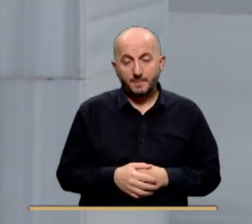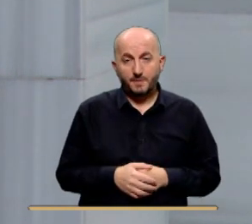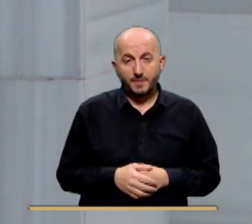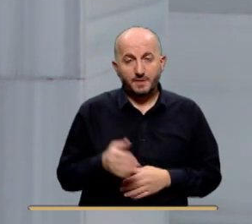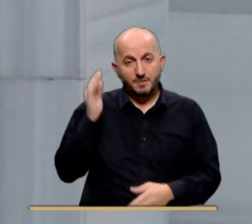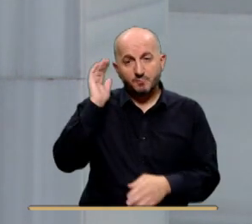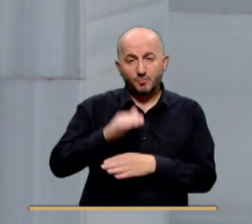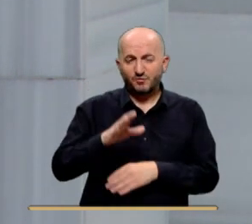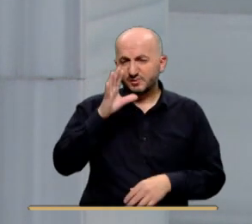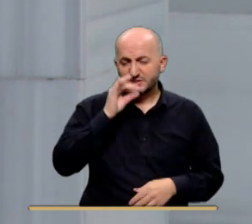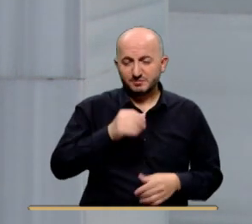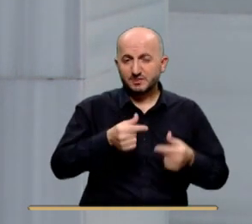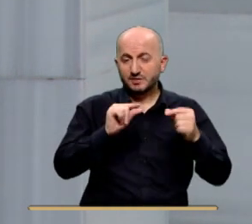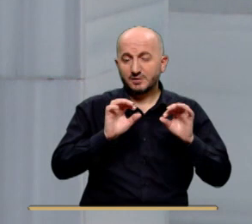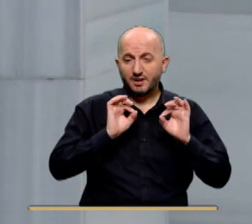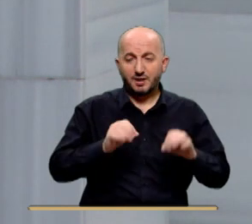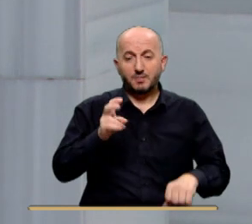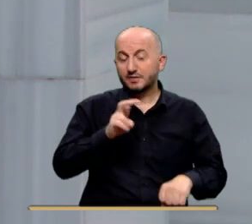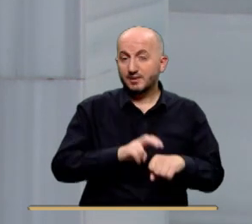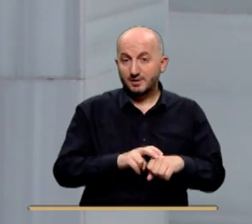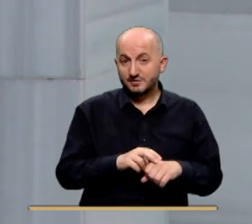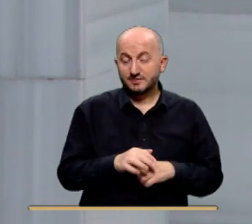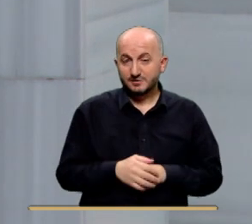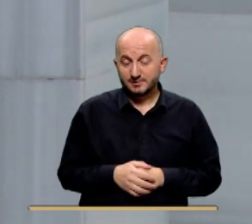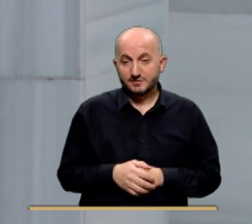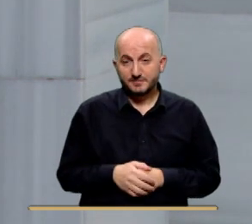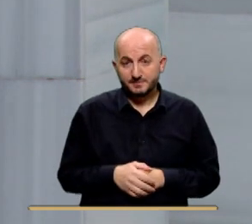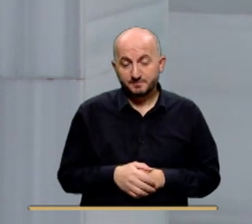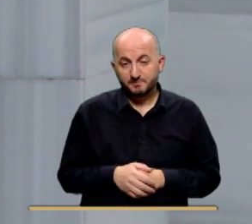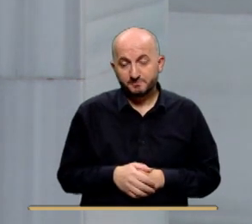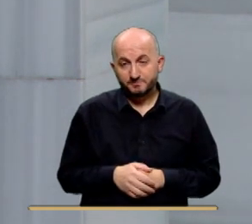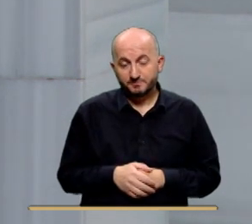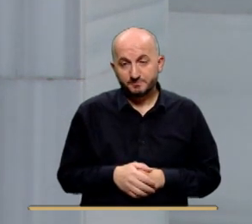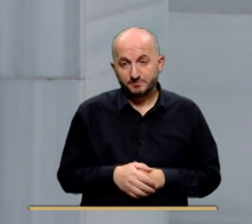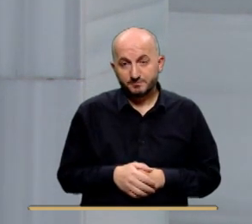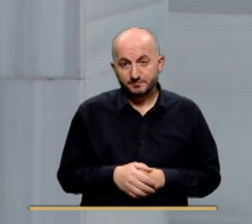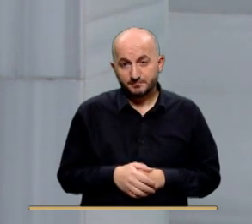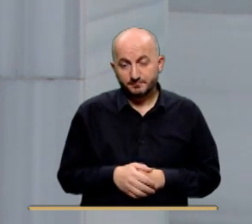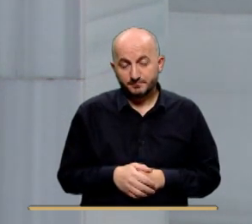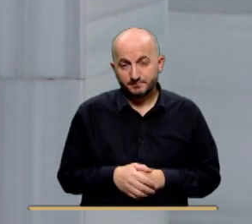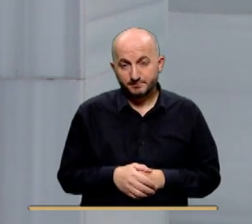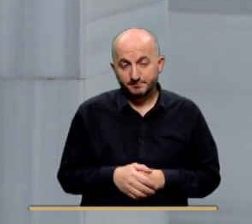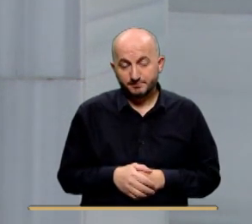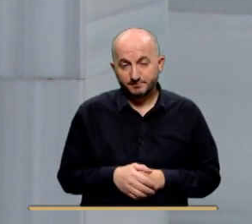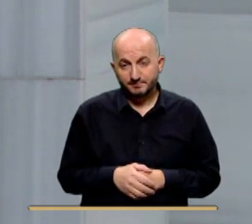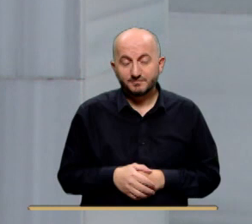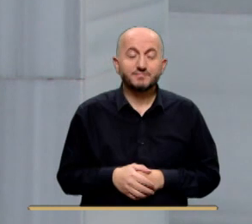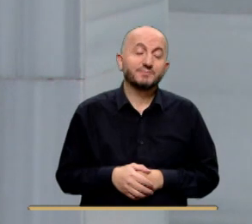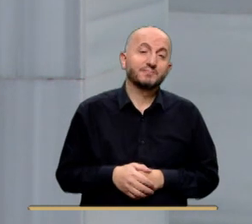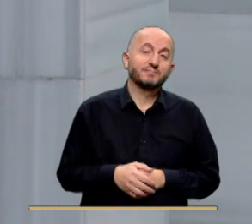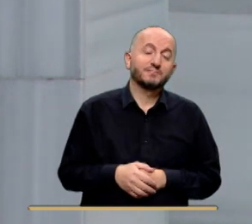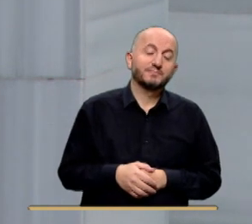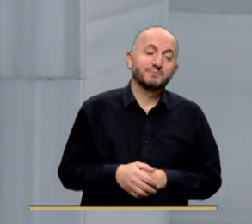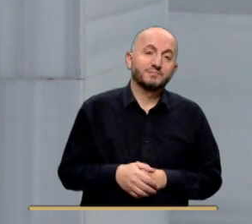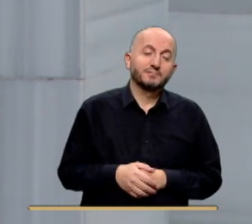müflis kimdir hadisini hep hatırlarsınız değil mi? Veya büniyel İslamu ala hamsin şehadetü en la ilahe illallah ve